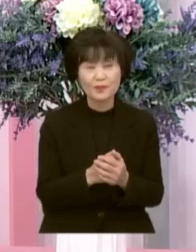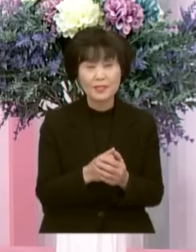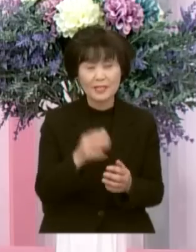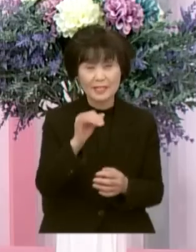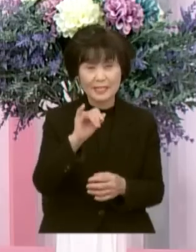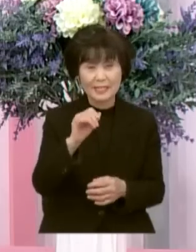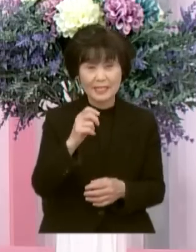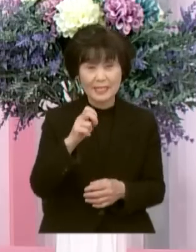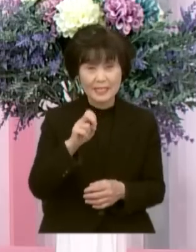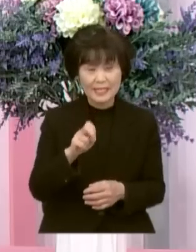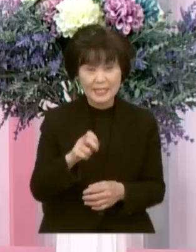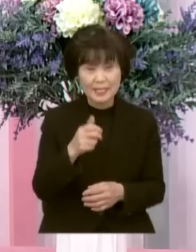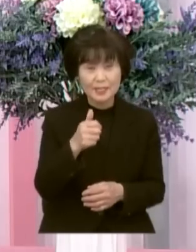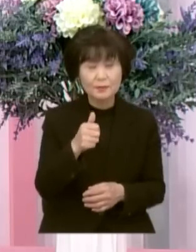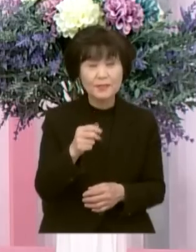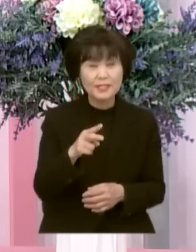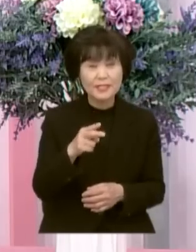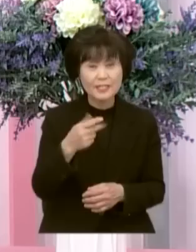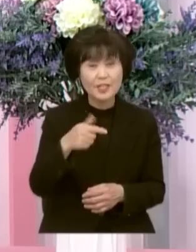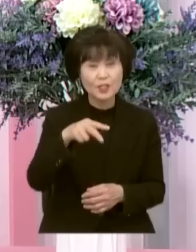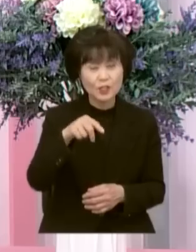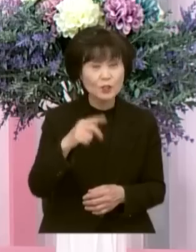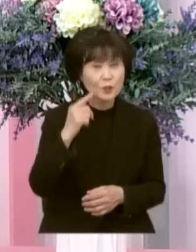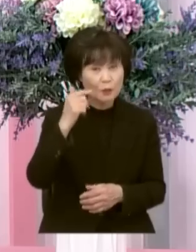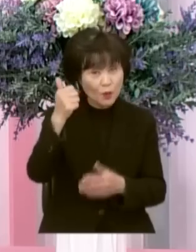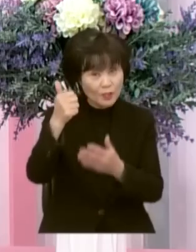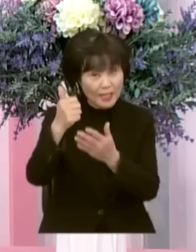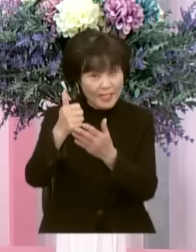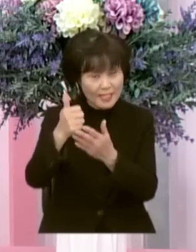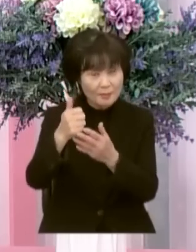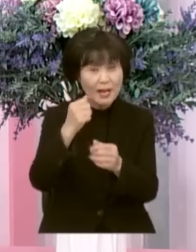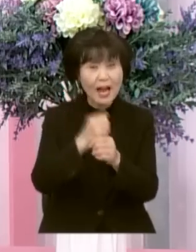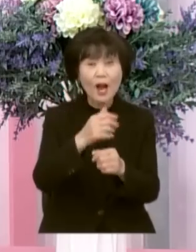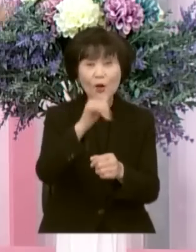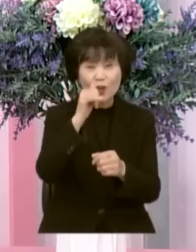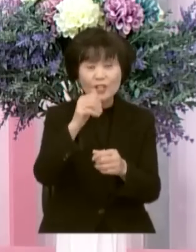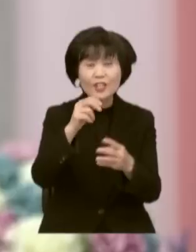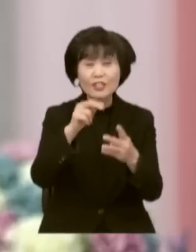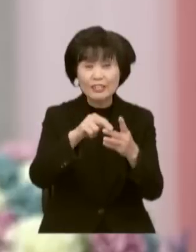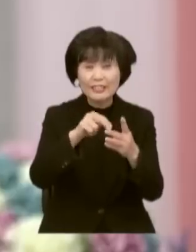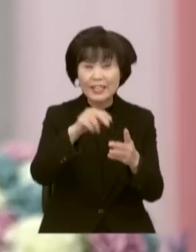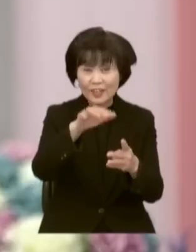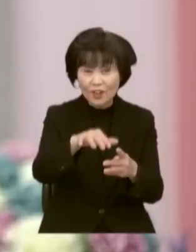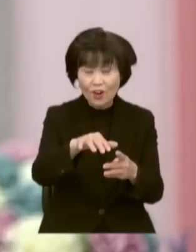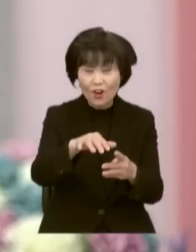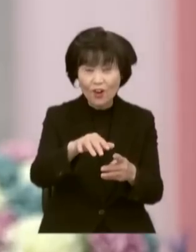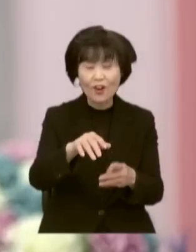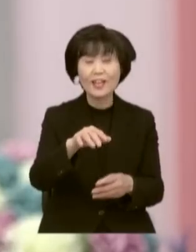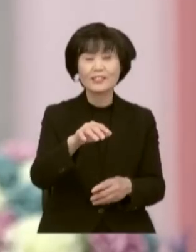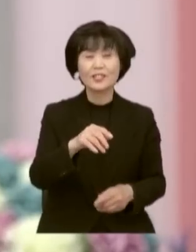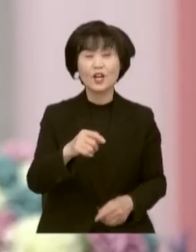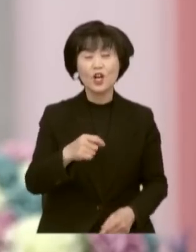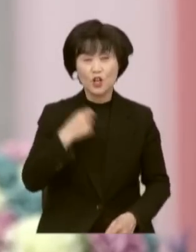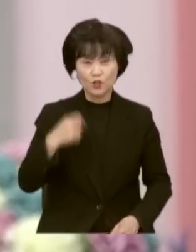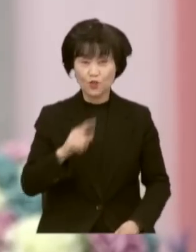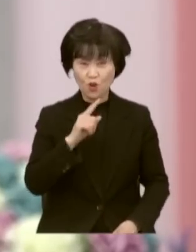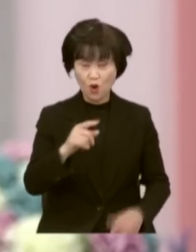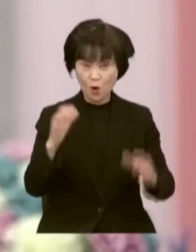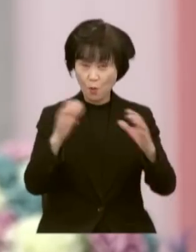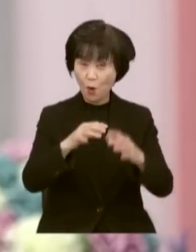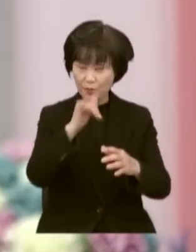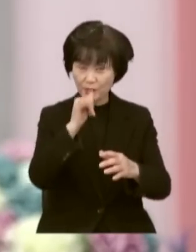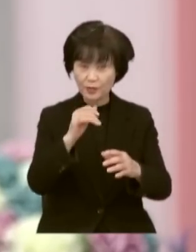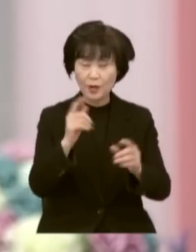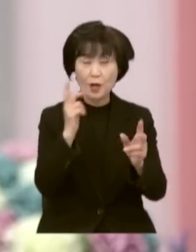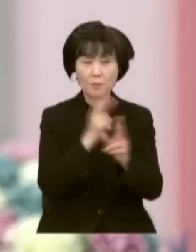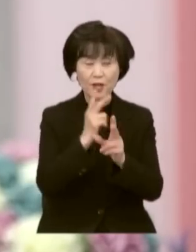우리 임현수 목사님 그 TMTC 토탈 미션 트레이닝 센터 요 그 중공이도 모임 있거든요. 네. 네. 매주